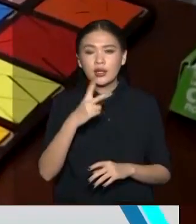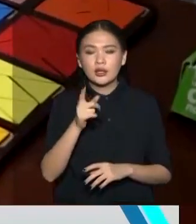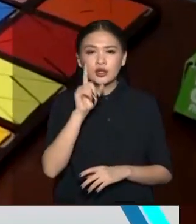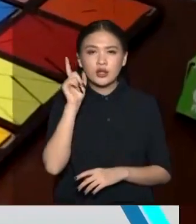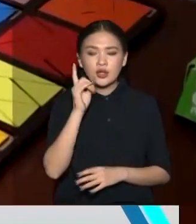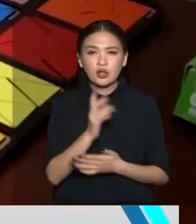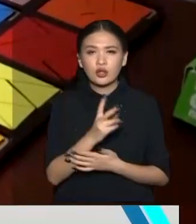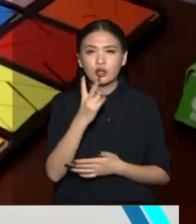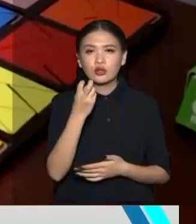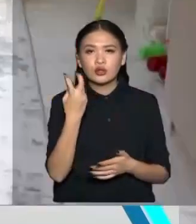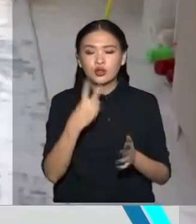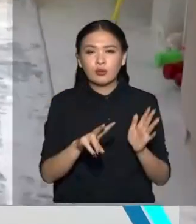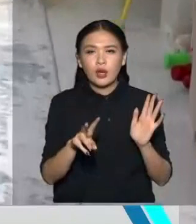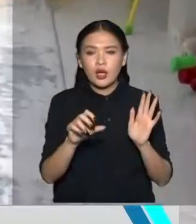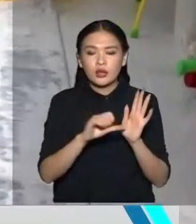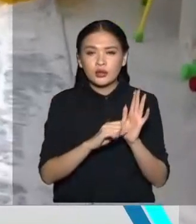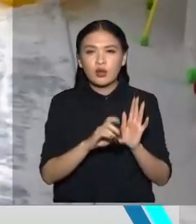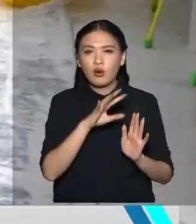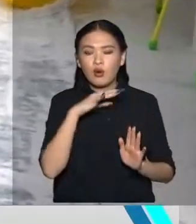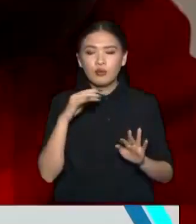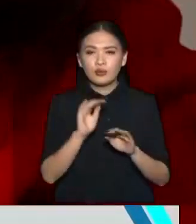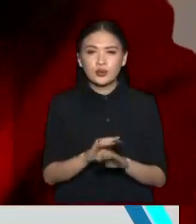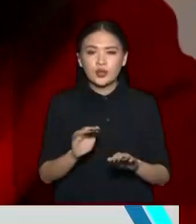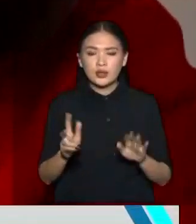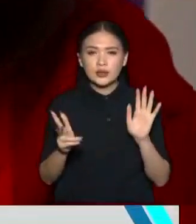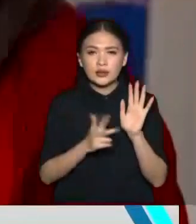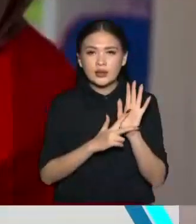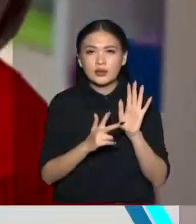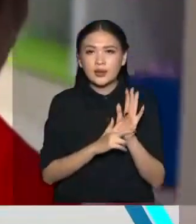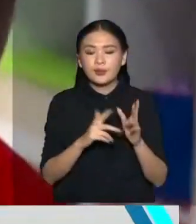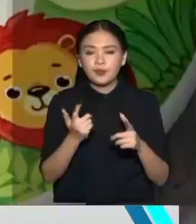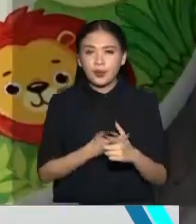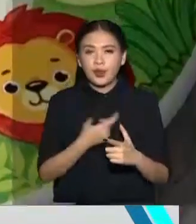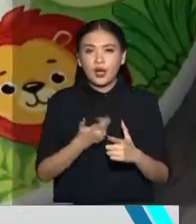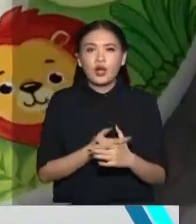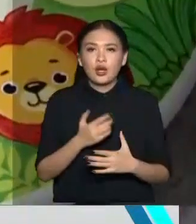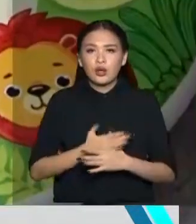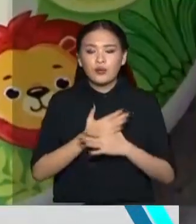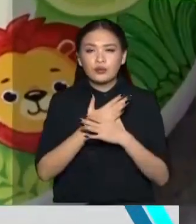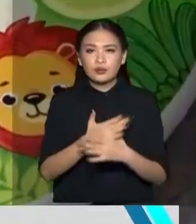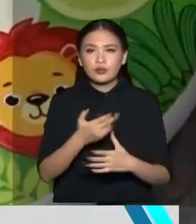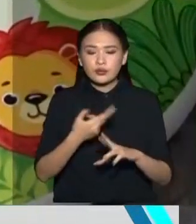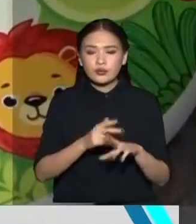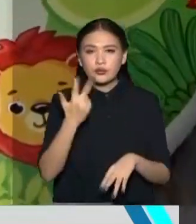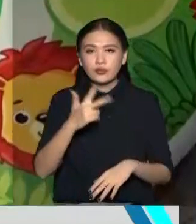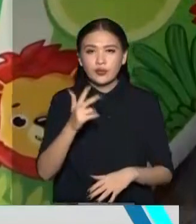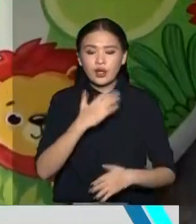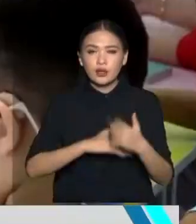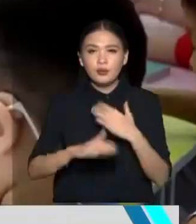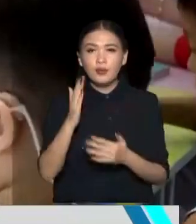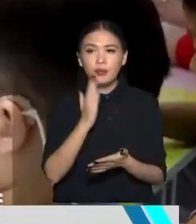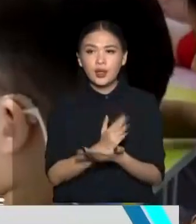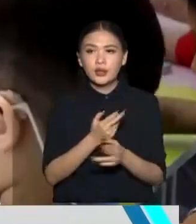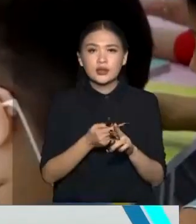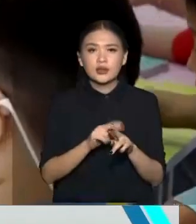жастар, 226-сі көп балалы аналар, ал 8-і атаулы әлеуметтік көмек алушылар. 30-ы мүгедектігі барлар